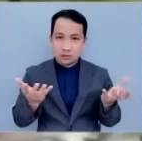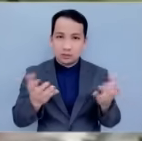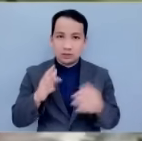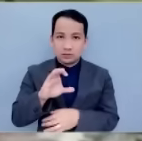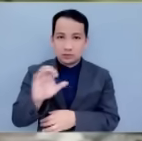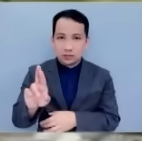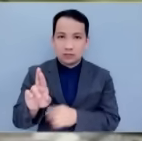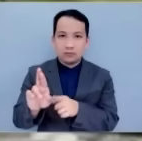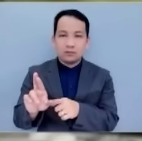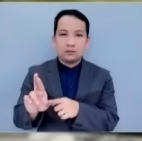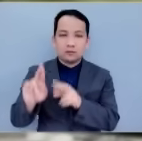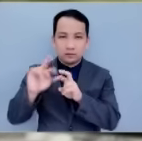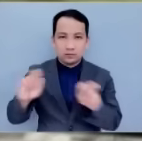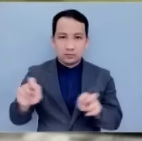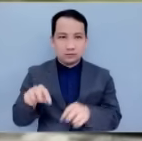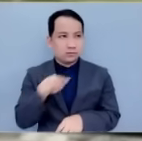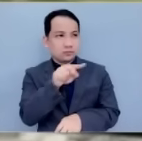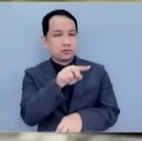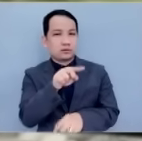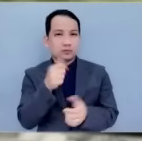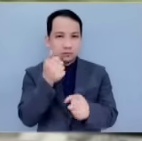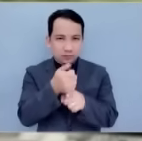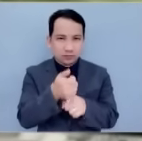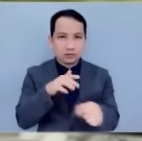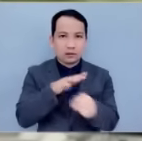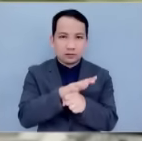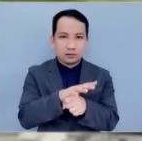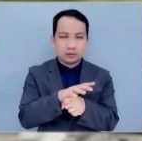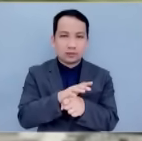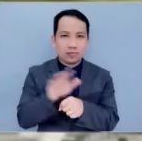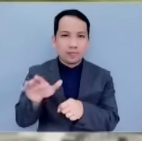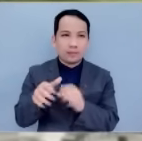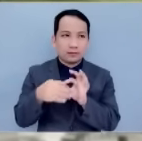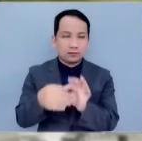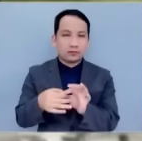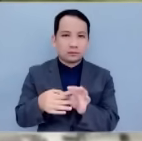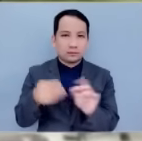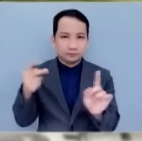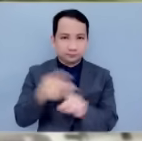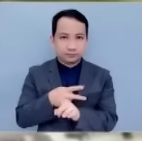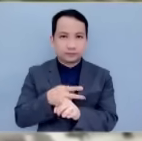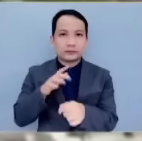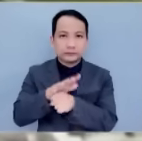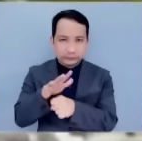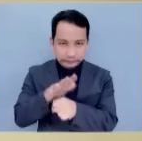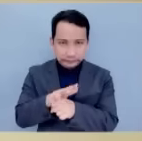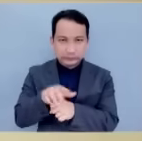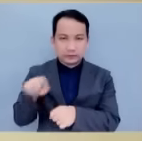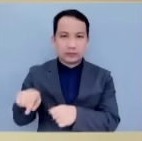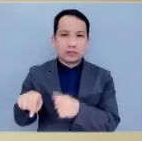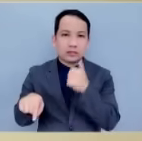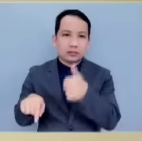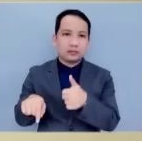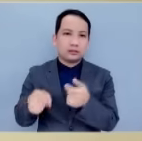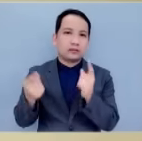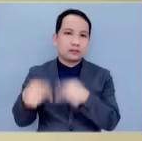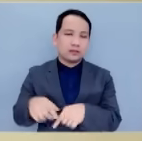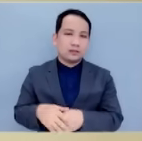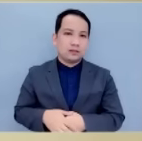Habang itinuturo ang banyo, ay doon na umano pinagtulungan ng mga suspect ang biktima at ginahasa. It so happened na